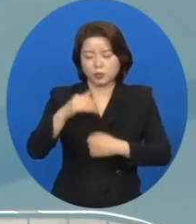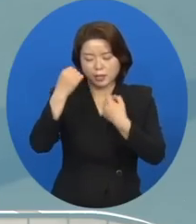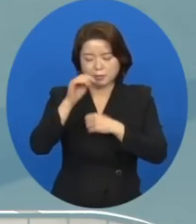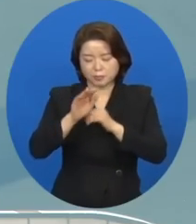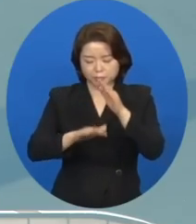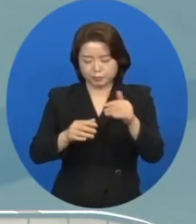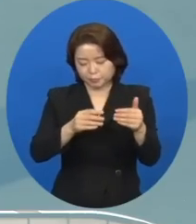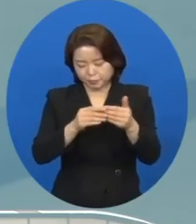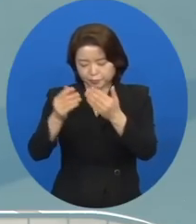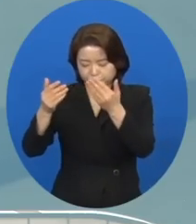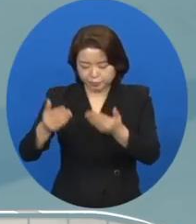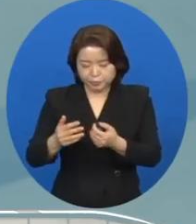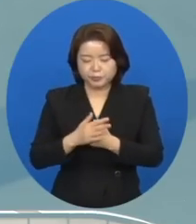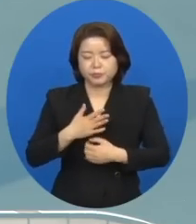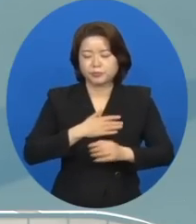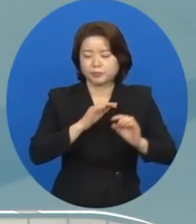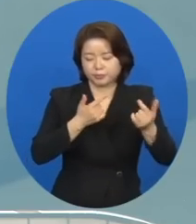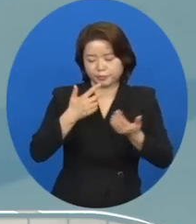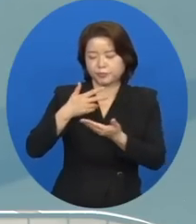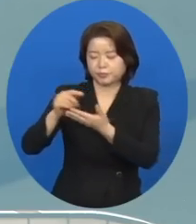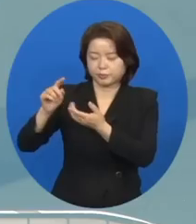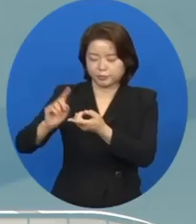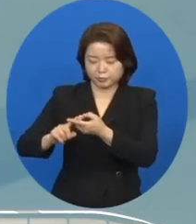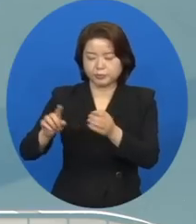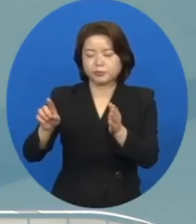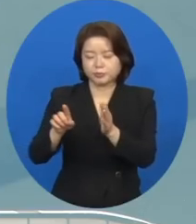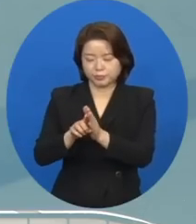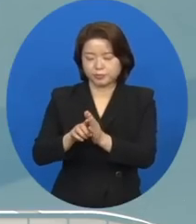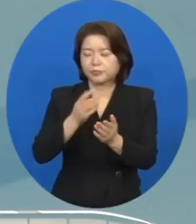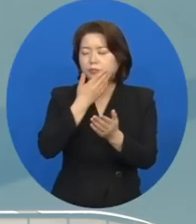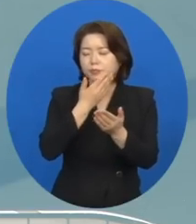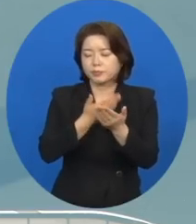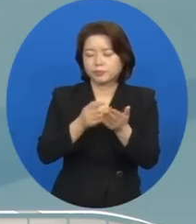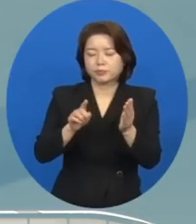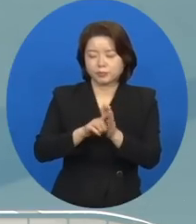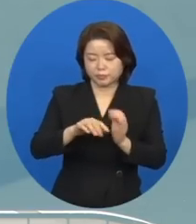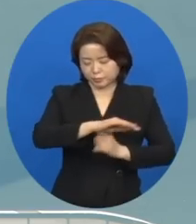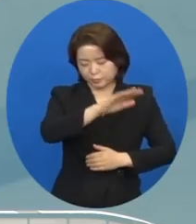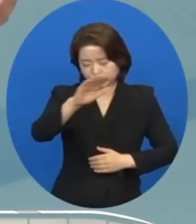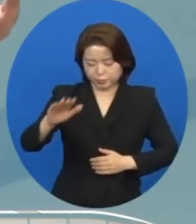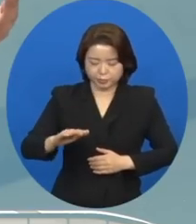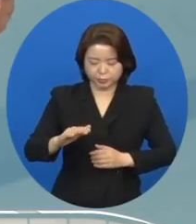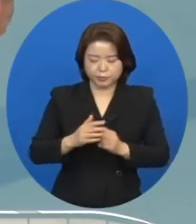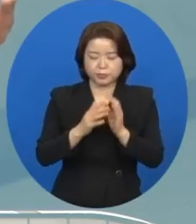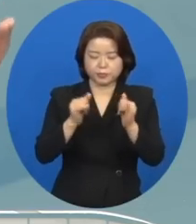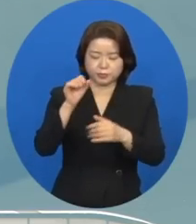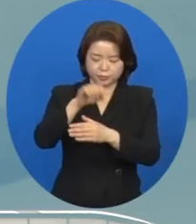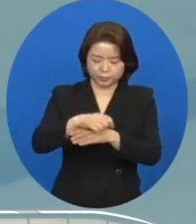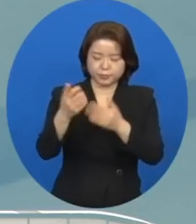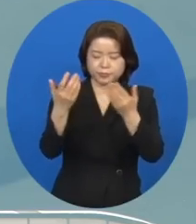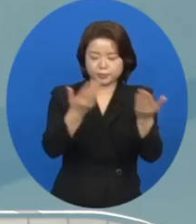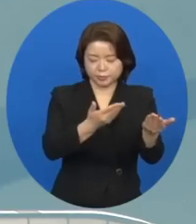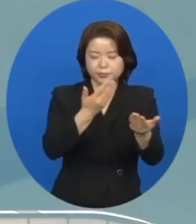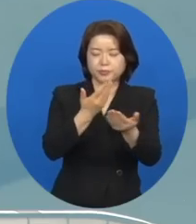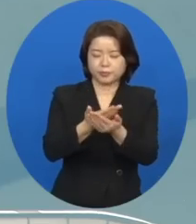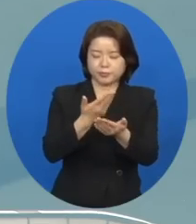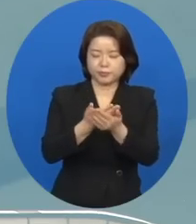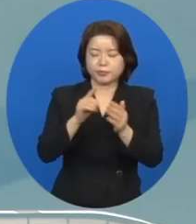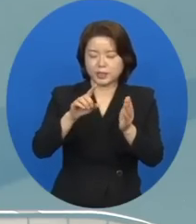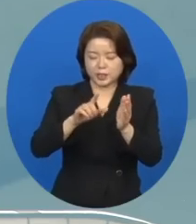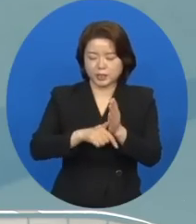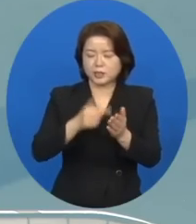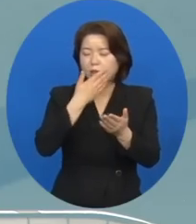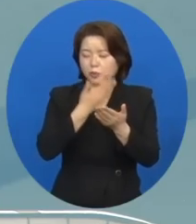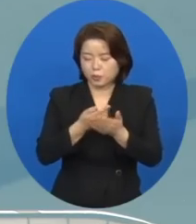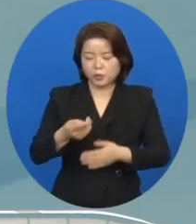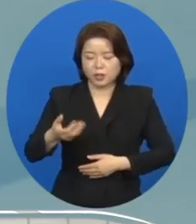인도하시는 분이 내가 아니라 주님이심을 신뢰하는 귀한 믿음 우리 모든 성도님들에게 허락하여 주시옵소서. 이 시간에 귀한